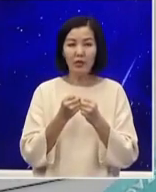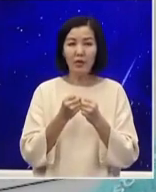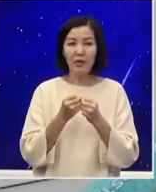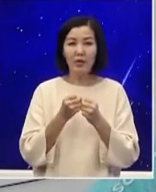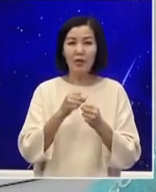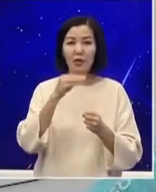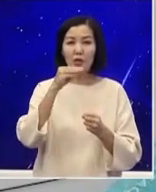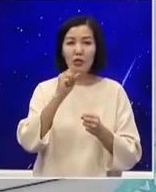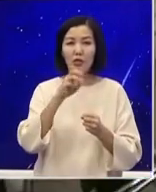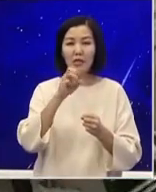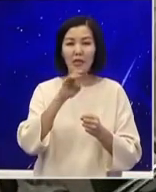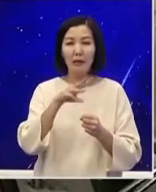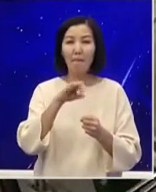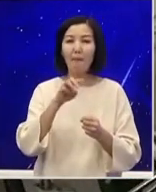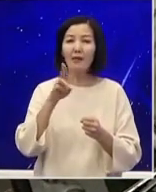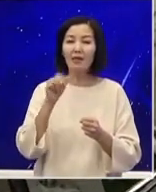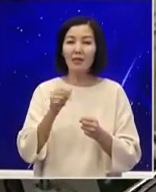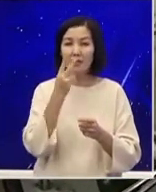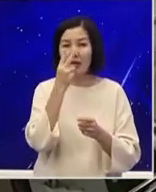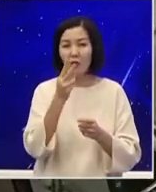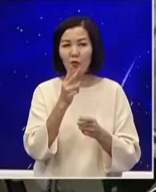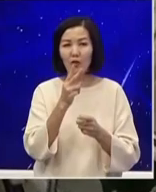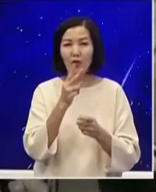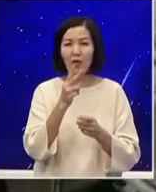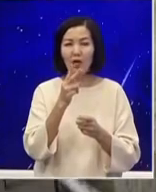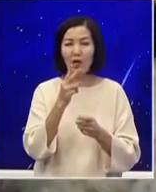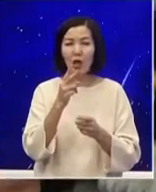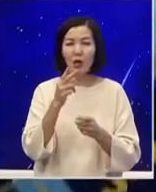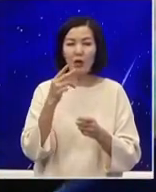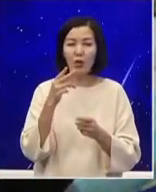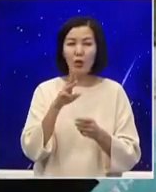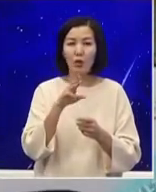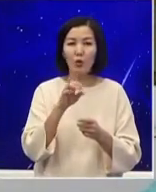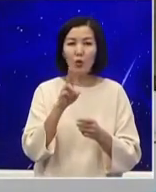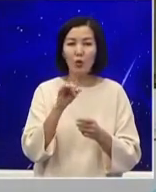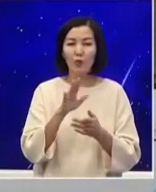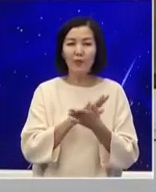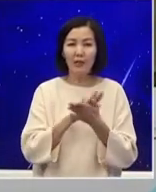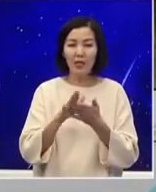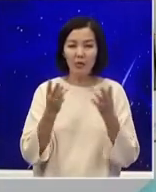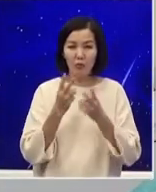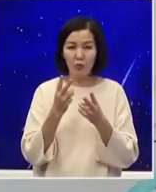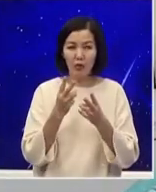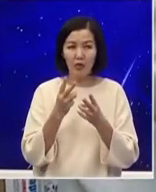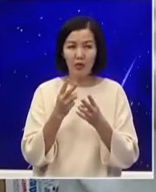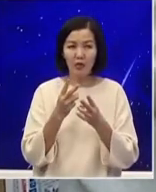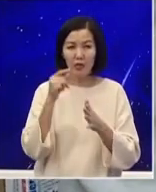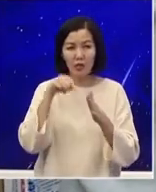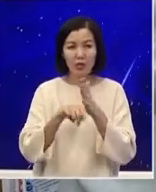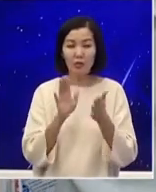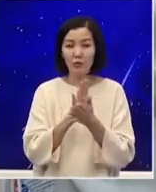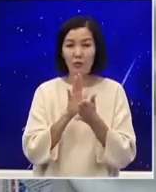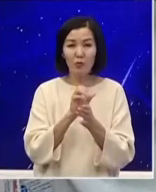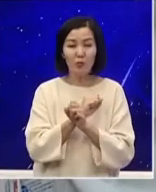жатырына қарау керек тоже дұрыстап. Содан кейін эмбриондар таза, осындай таза жерде сақтап, ішіне микроб ештеңке түсіп кетпеу керек қой. Бүгінде